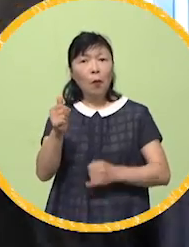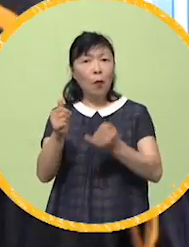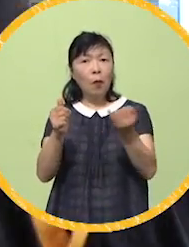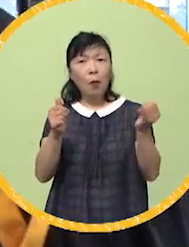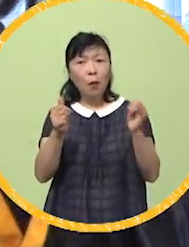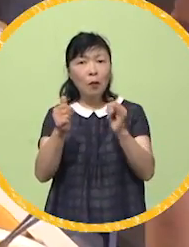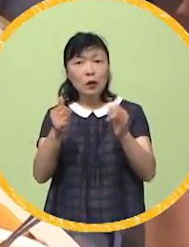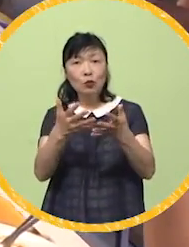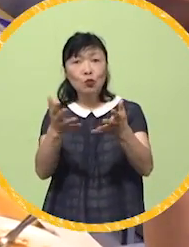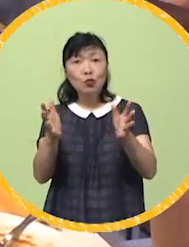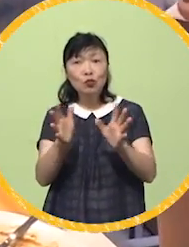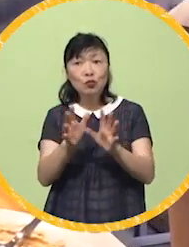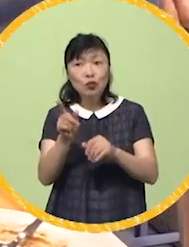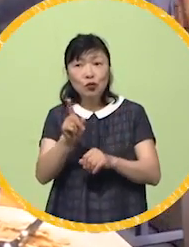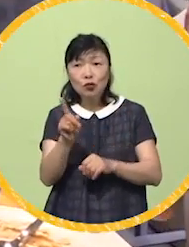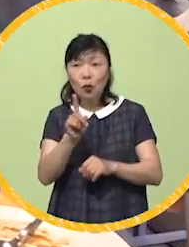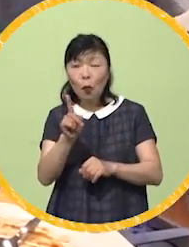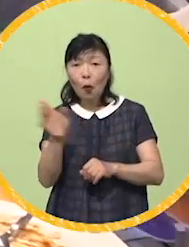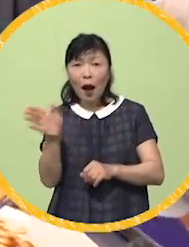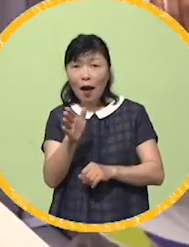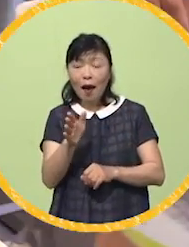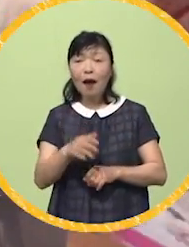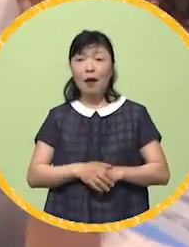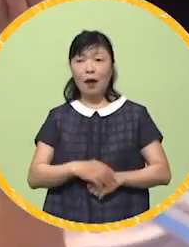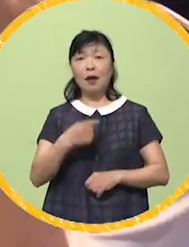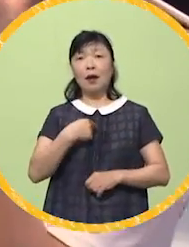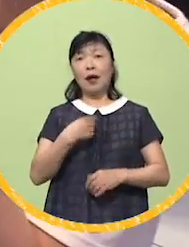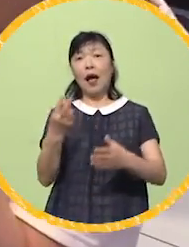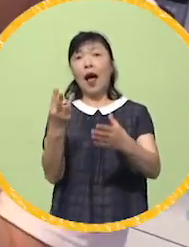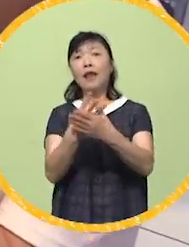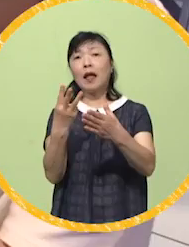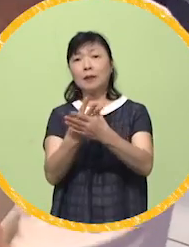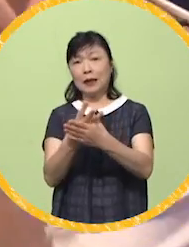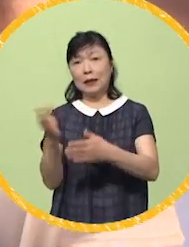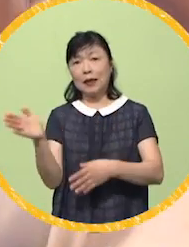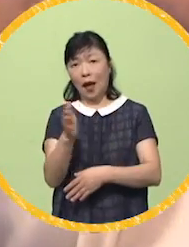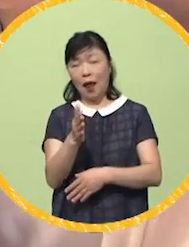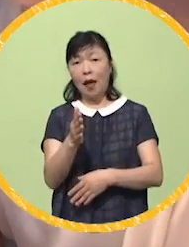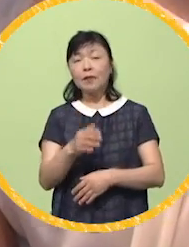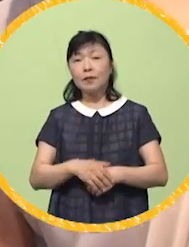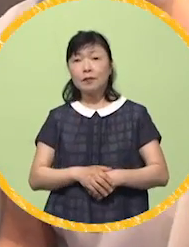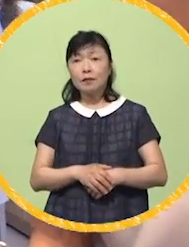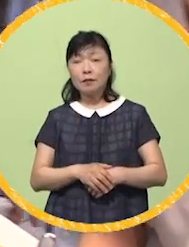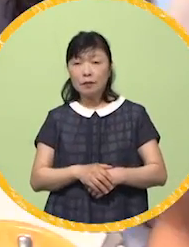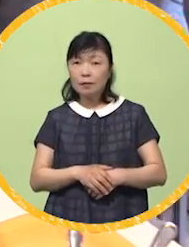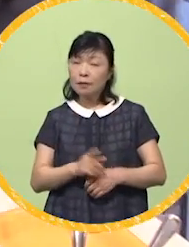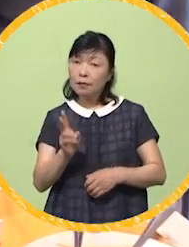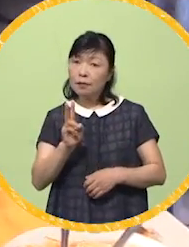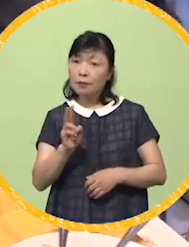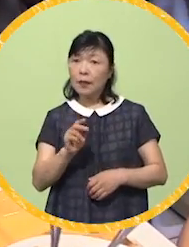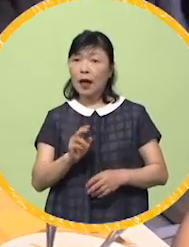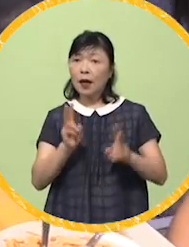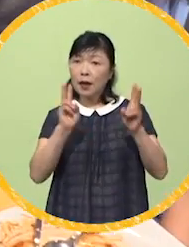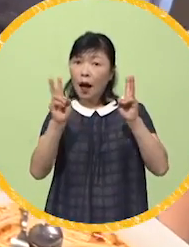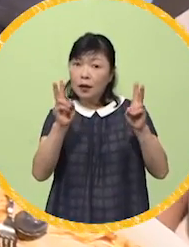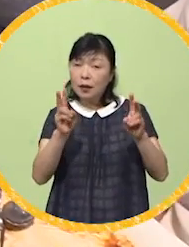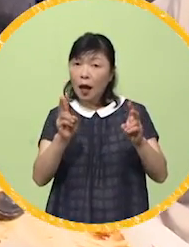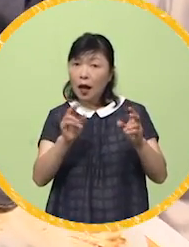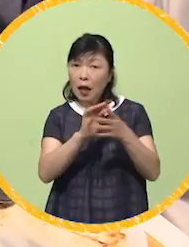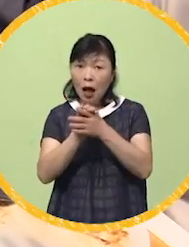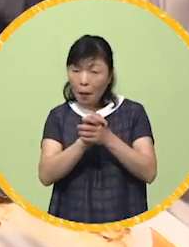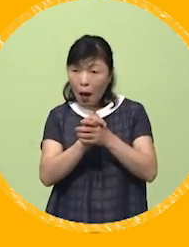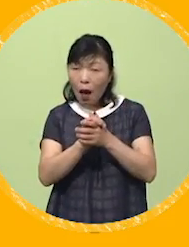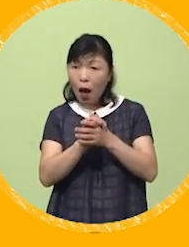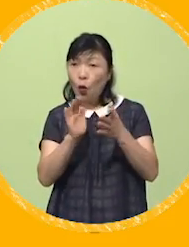こ行きましょう。今日はどちらからいらっしゃったんですか。 熱海です。 熱海から。 熱海から。 会社の同僚とか。 お友達です。 お